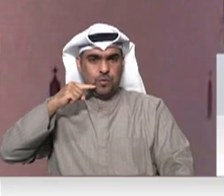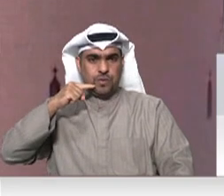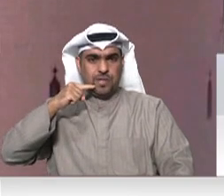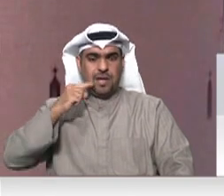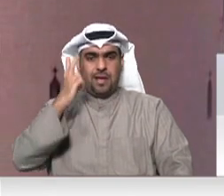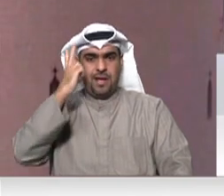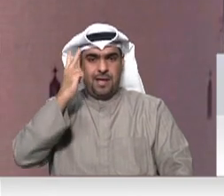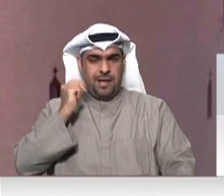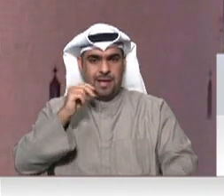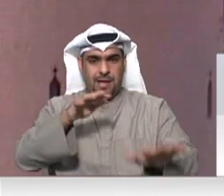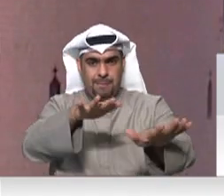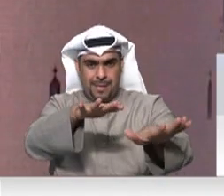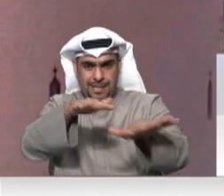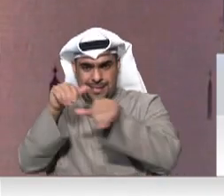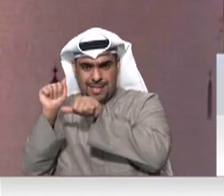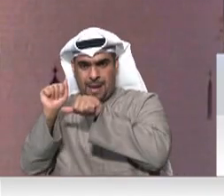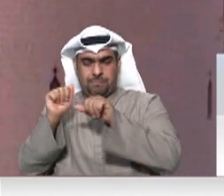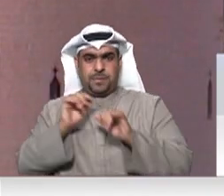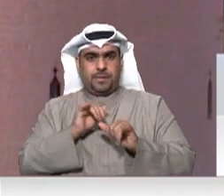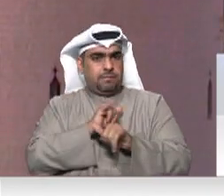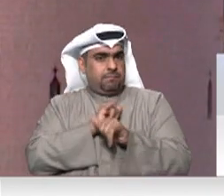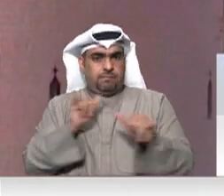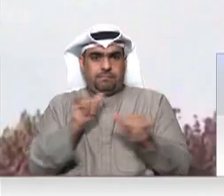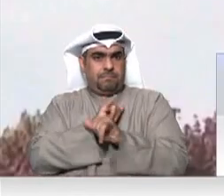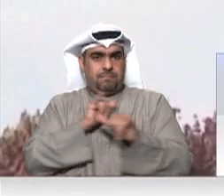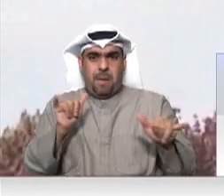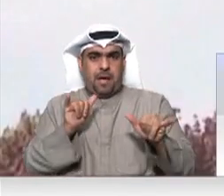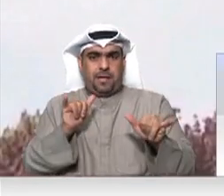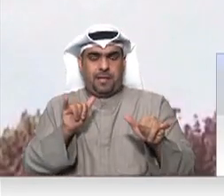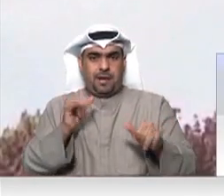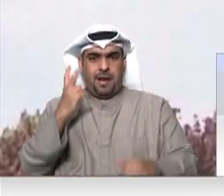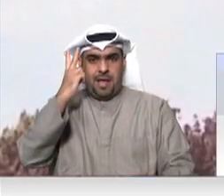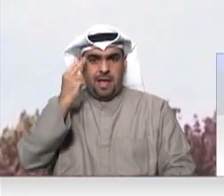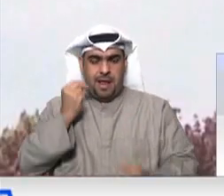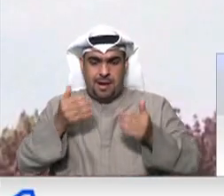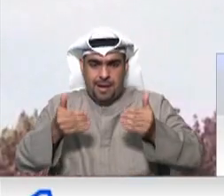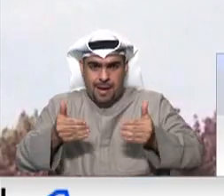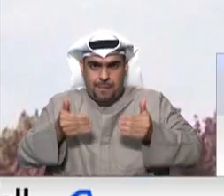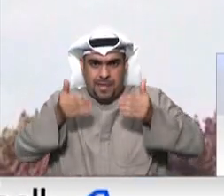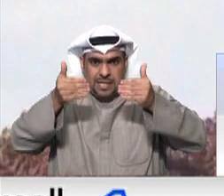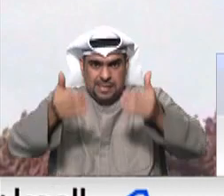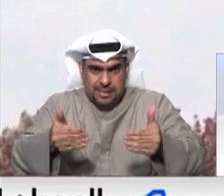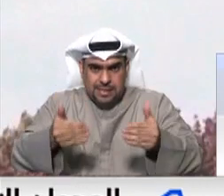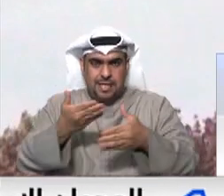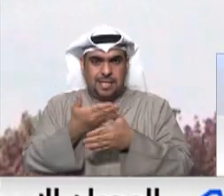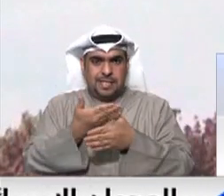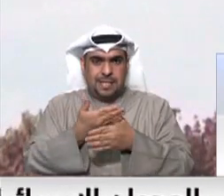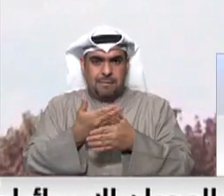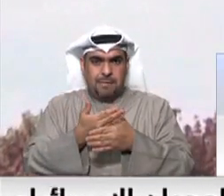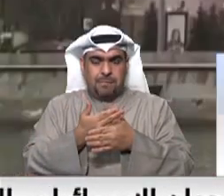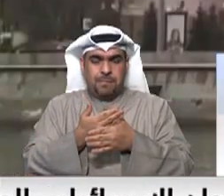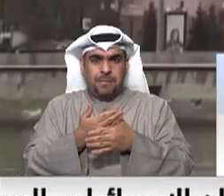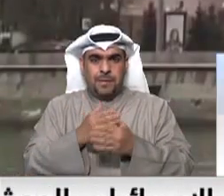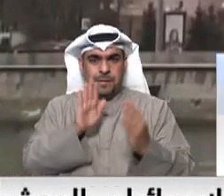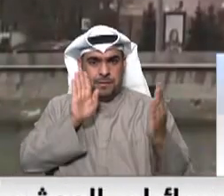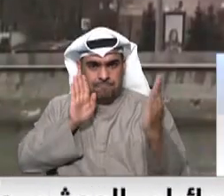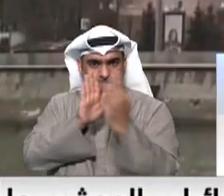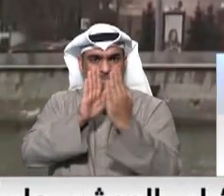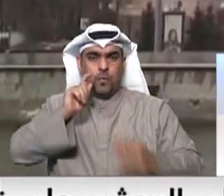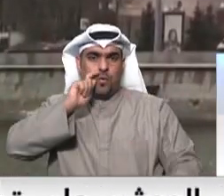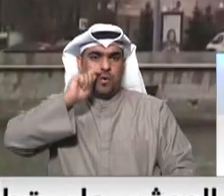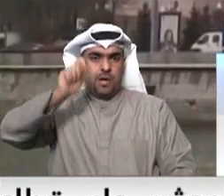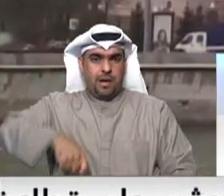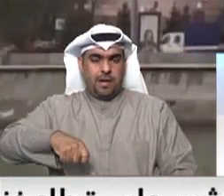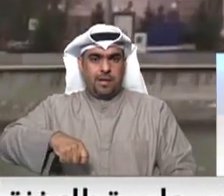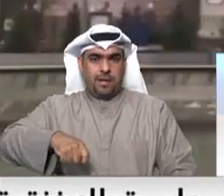خيرسون قبل اسابيع قليله وتحسين مواقعه على خطوط التماس ارتبطت مع تحولات النوعيه